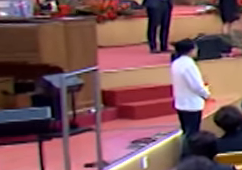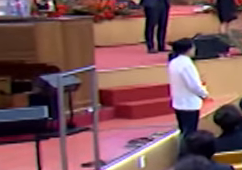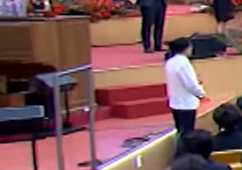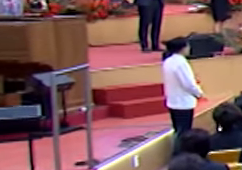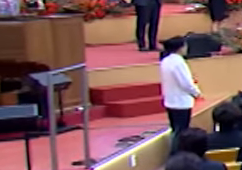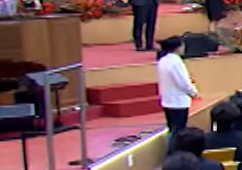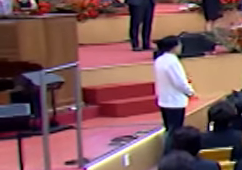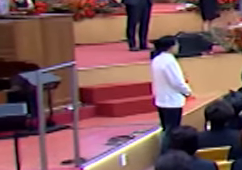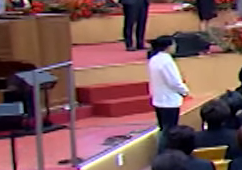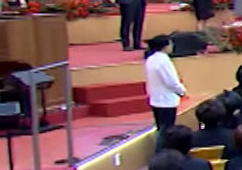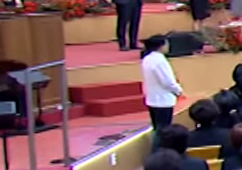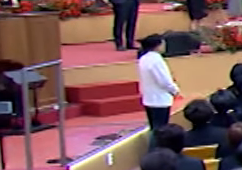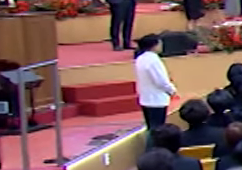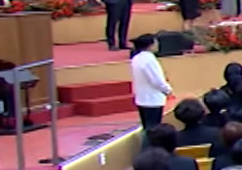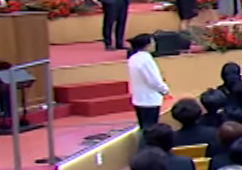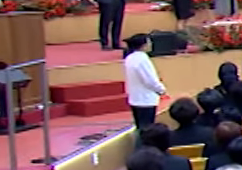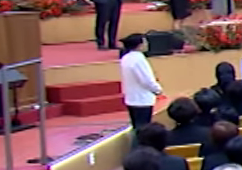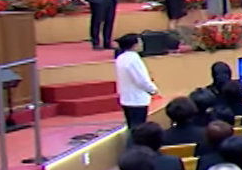우리가